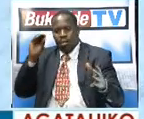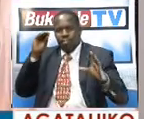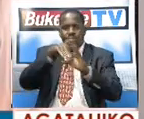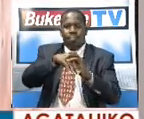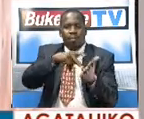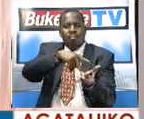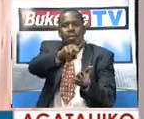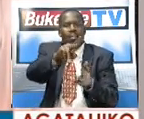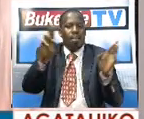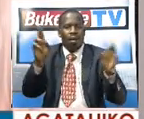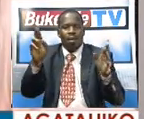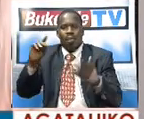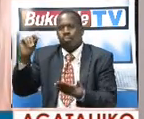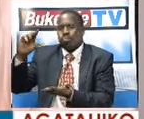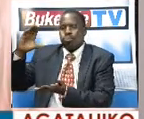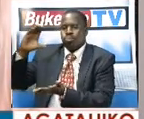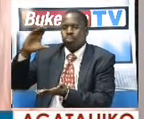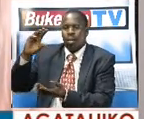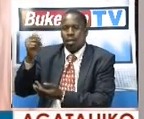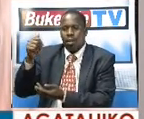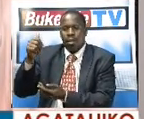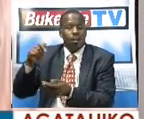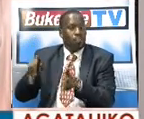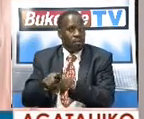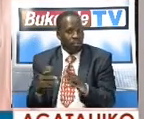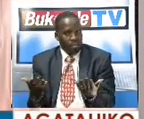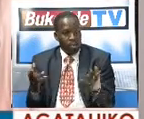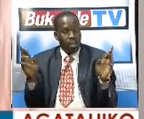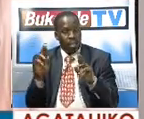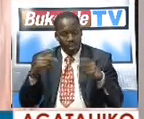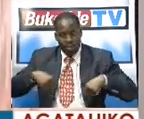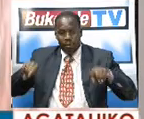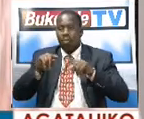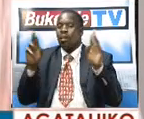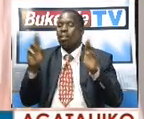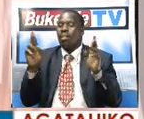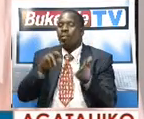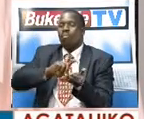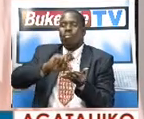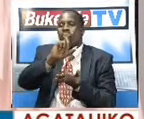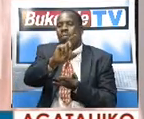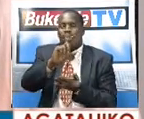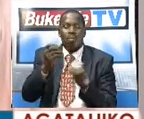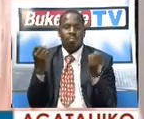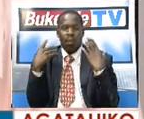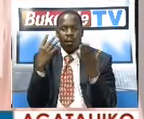buno. Ffenga wakule nume Cooperative Society twogerera kaakati naffe tumaze